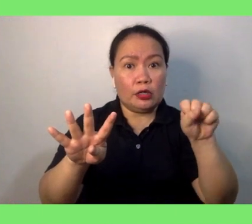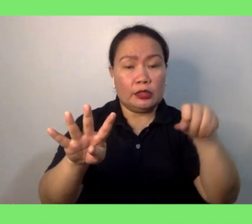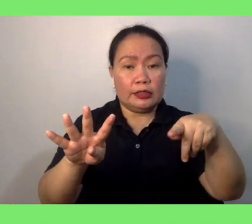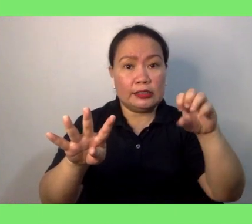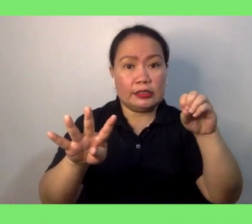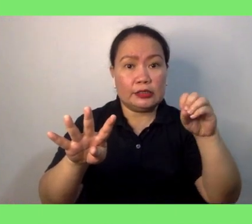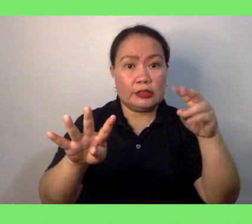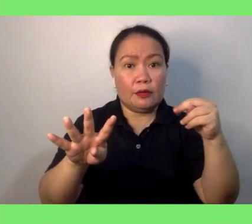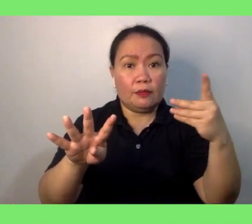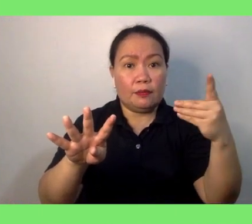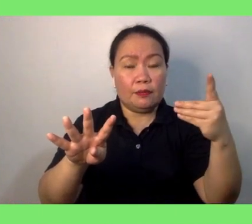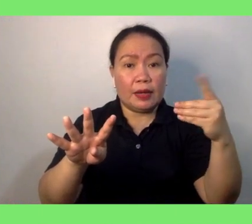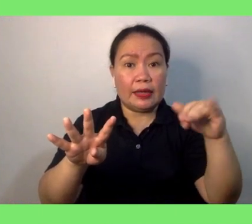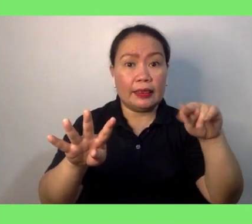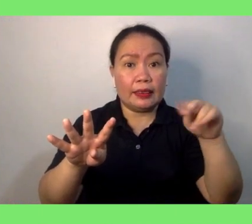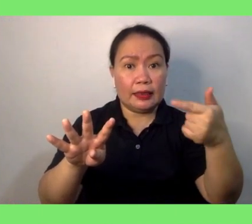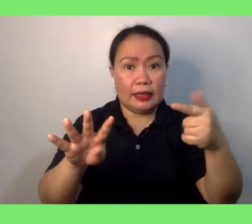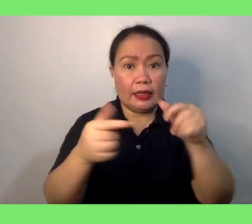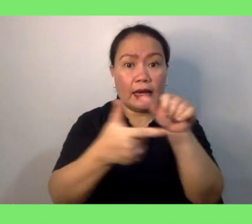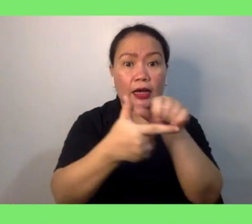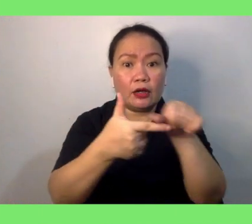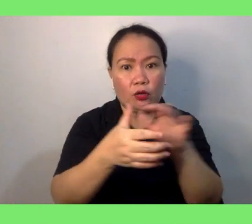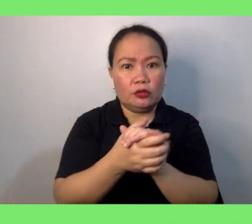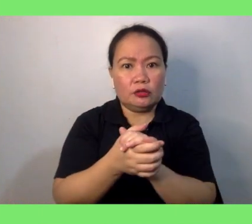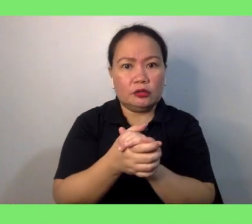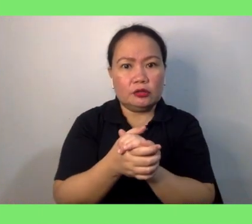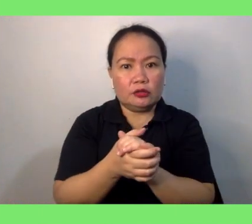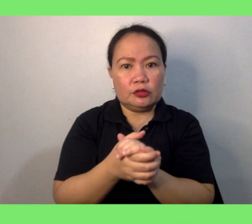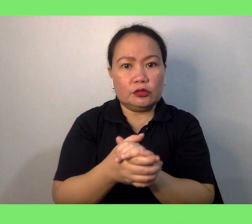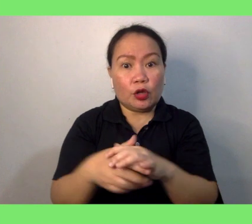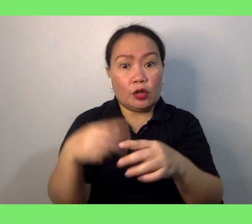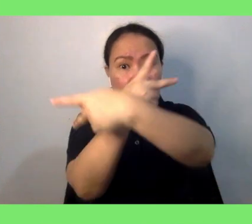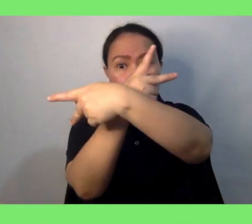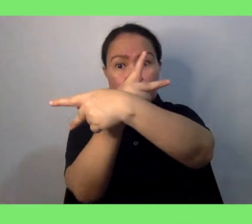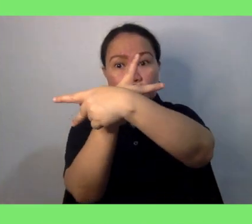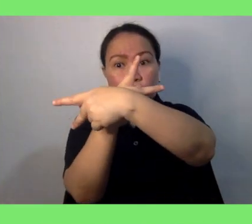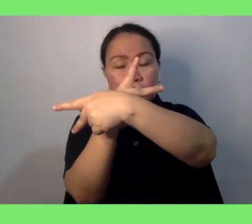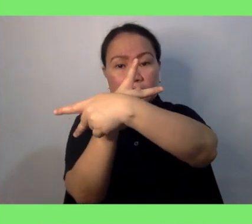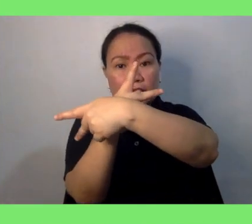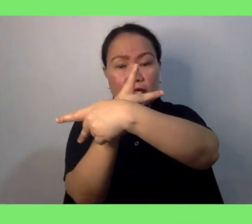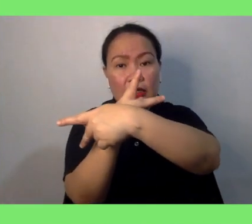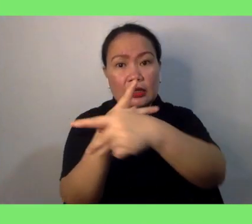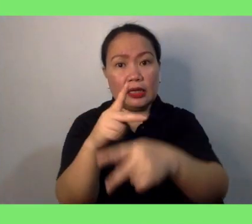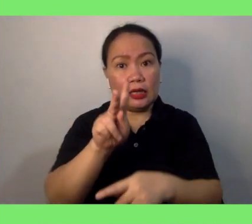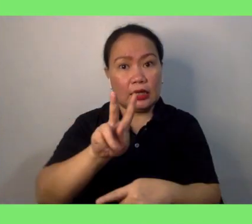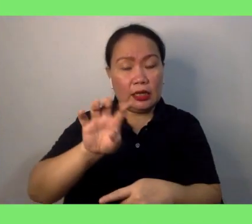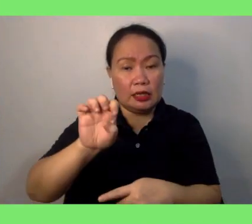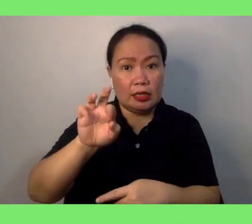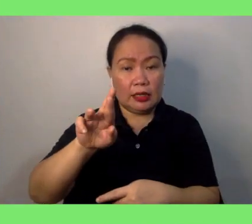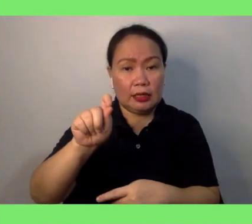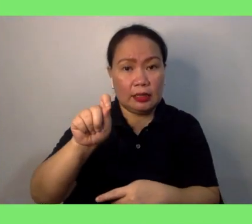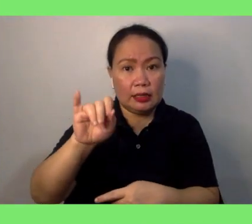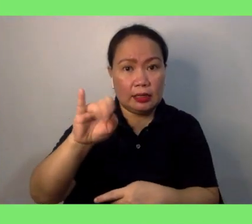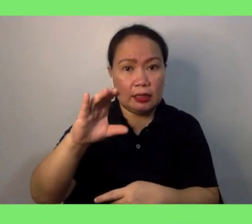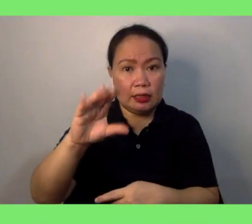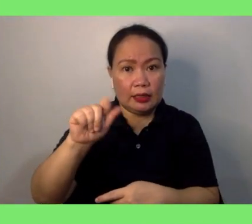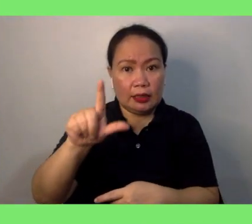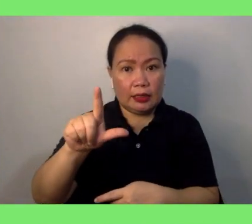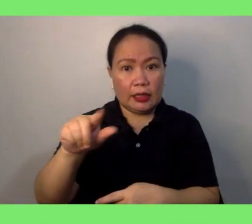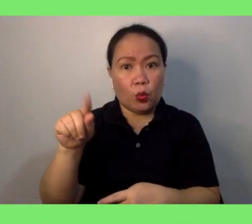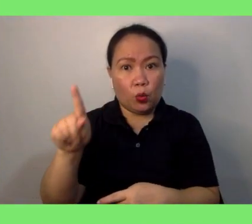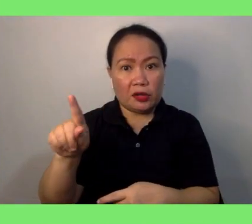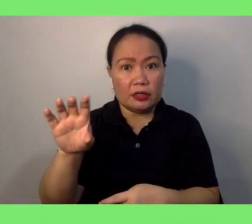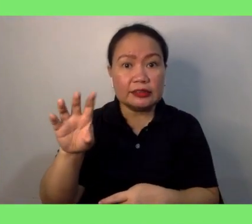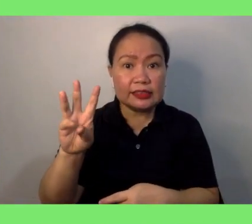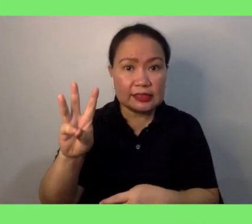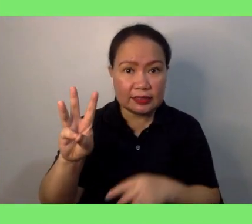so this is also 106 degrees. Or, pwede rin namang ito, vertical sila. Actually, ang dami mong